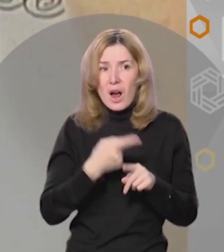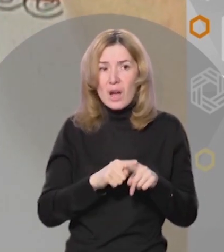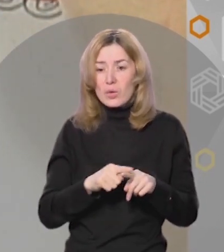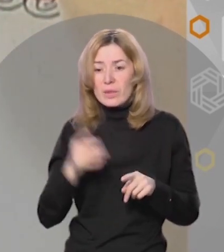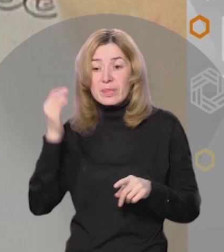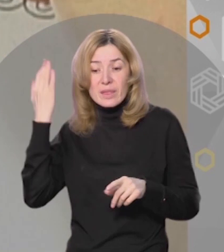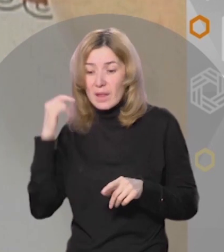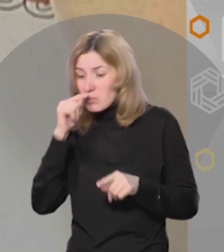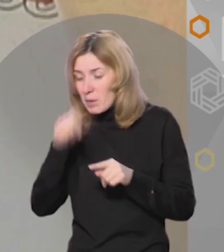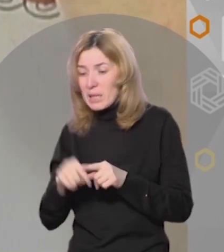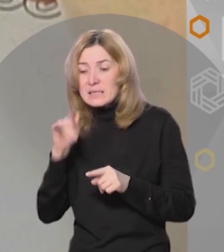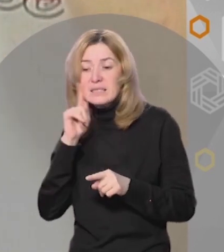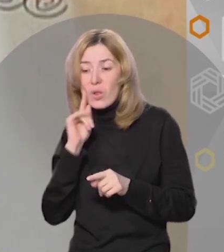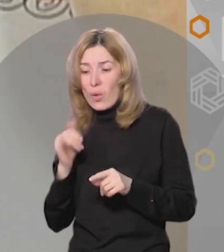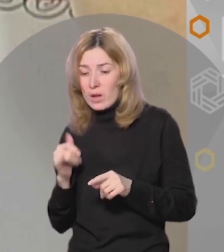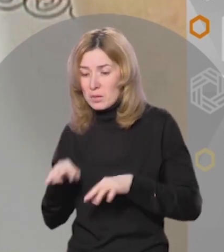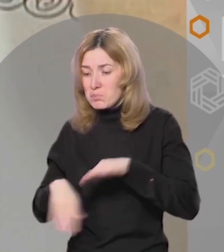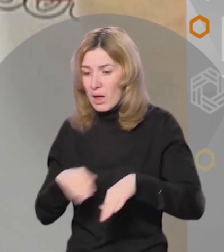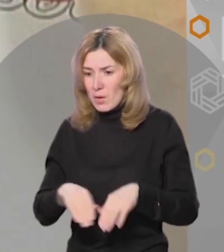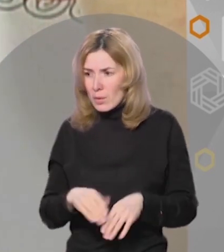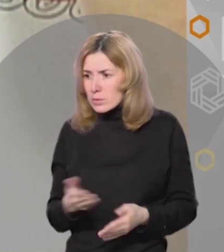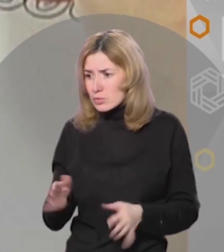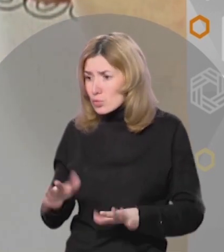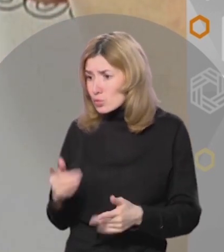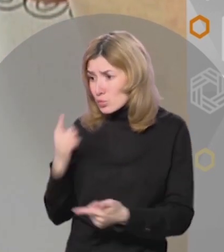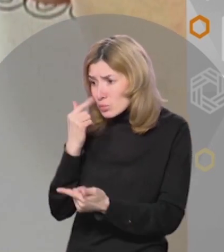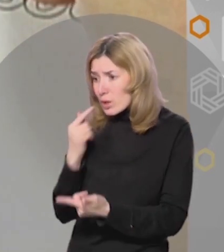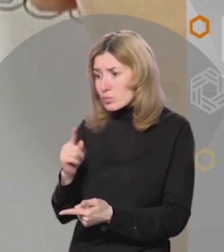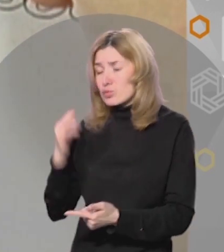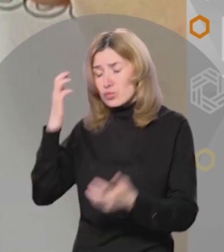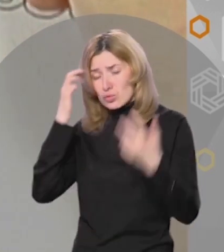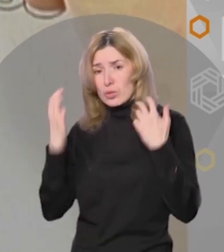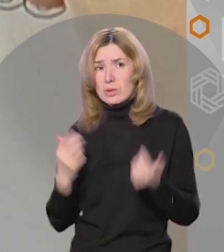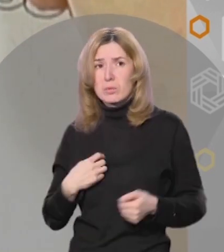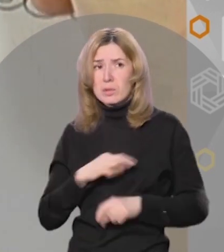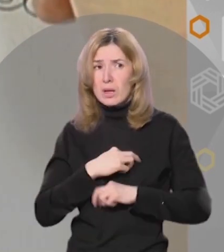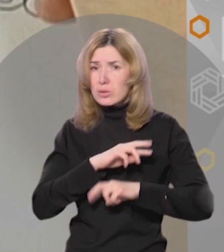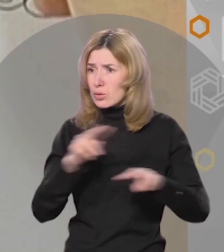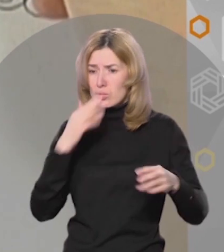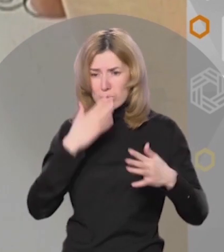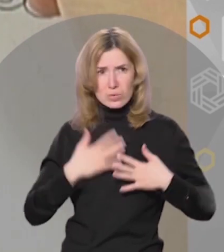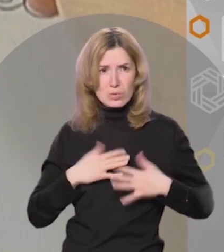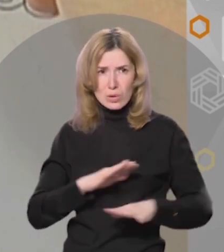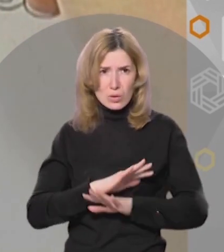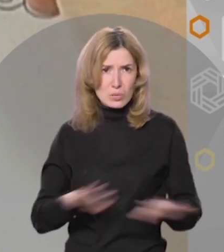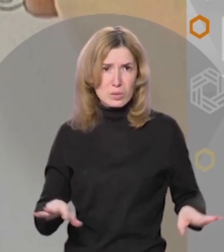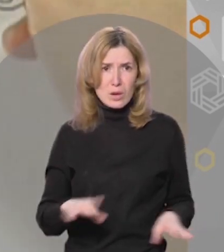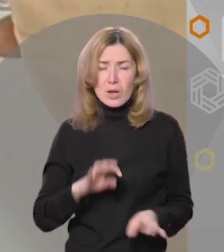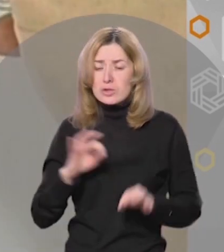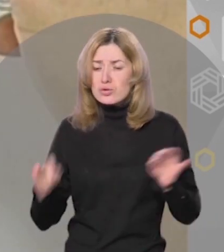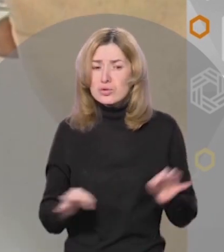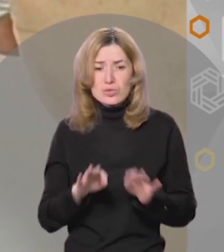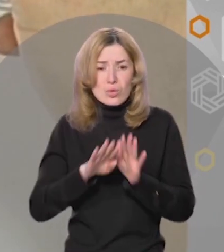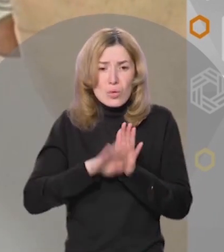искупался зеленый. Почему ты плачешь, черненький? Никто меня не любит. Ничего